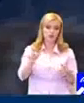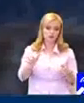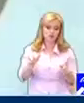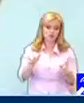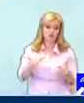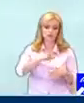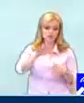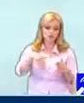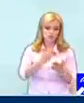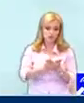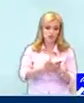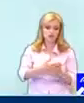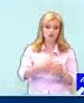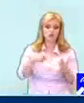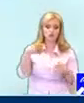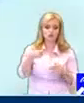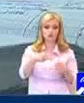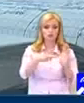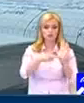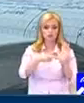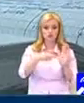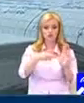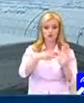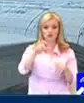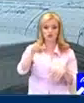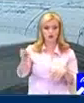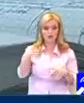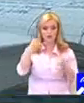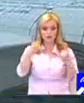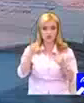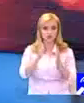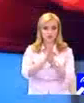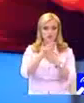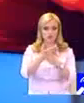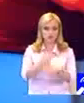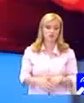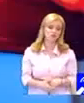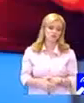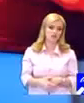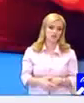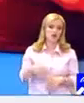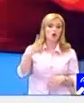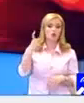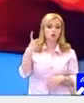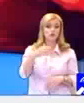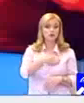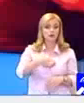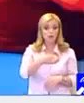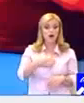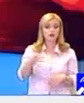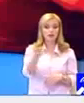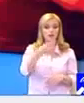Strada. Până acum, aproape 100.000 de persoane au telefonat pentru a solicita ajutorul. Peste 100 de primari din